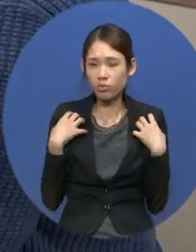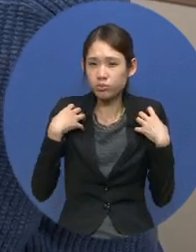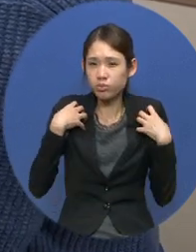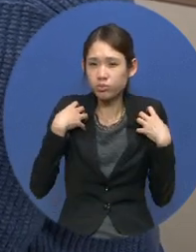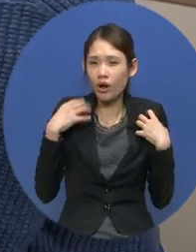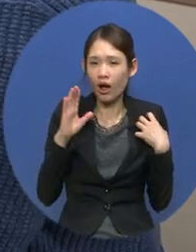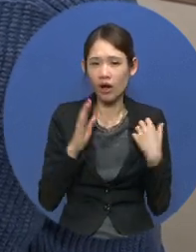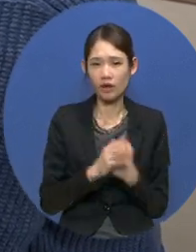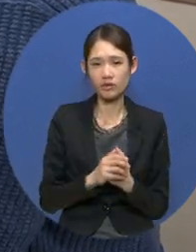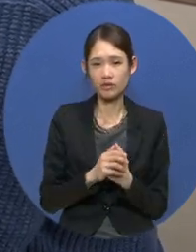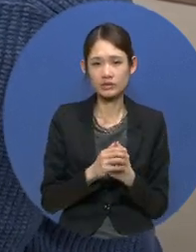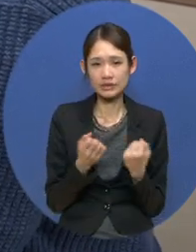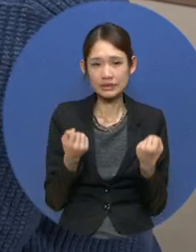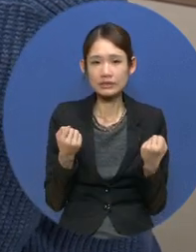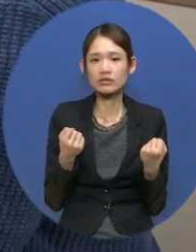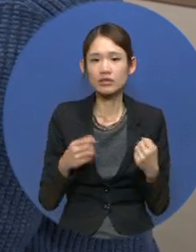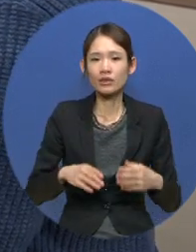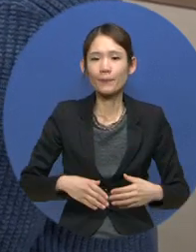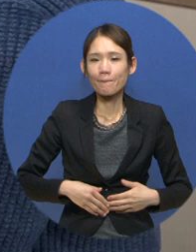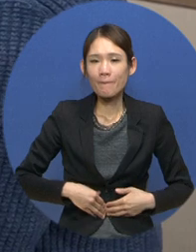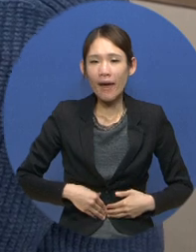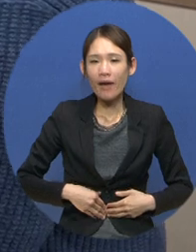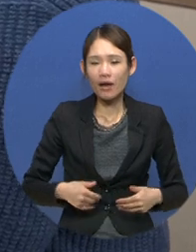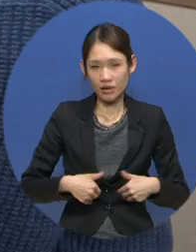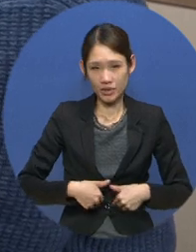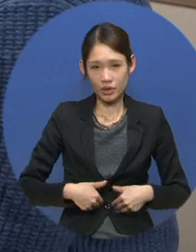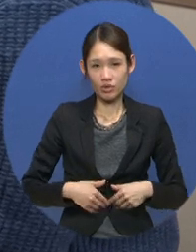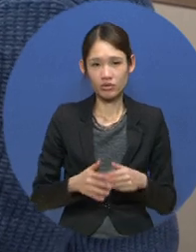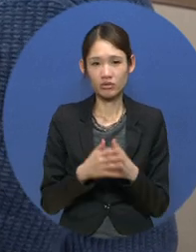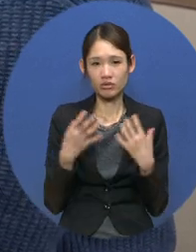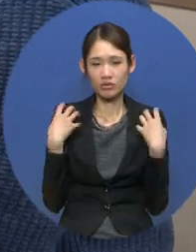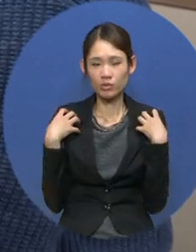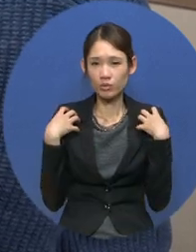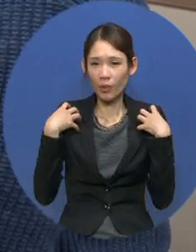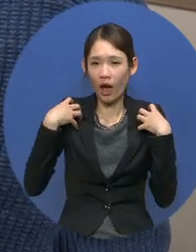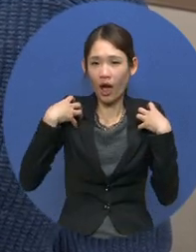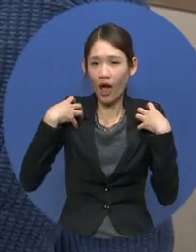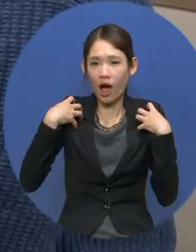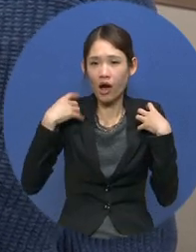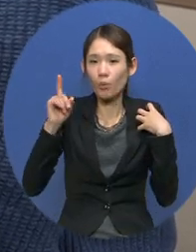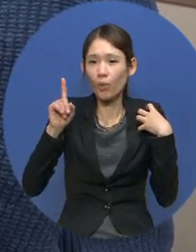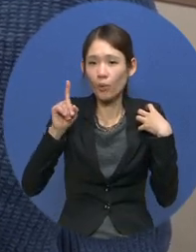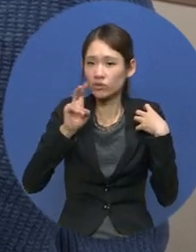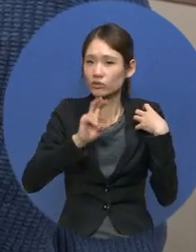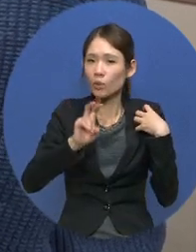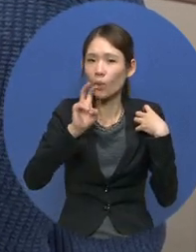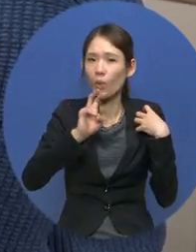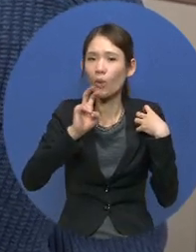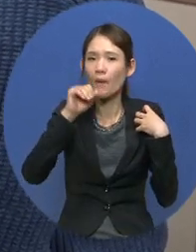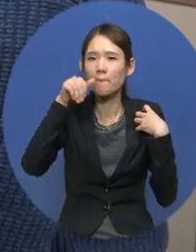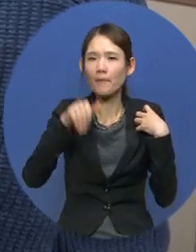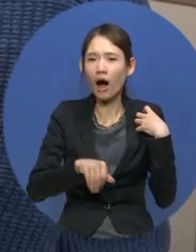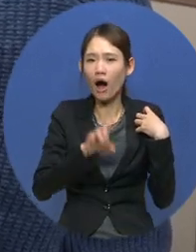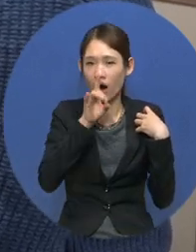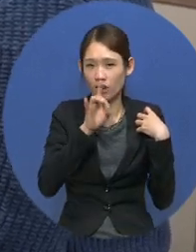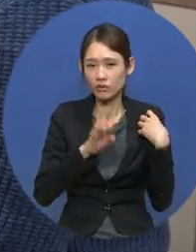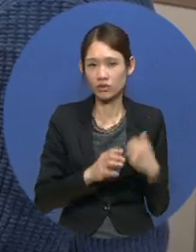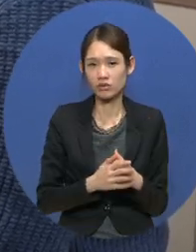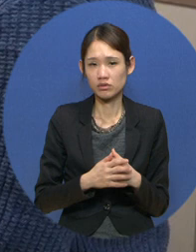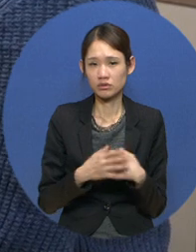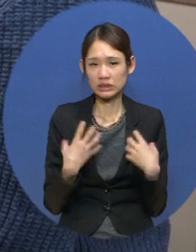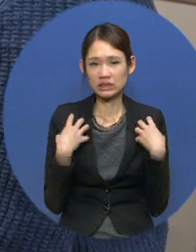네. 그러면 힘을 배에다만 줘야 되는데 어깨가 이렇게 올라가면 노래가 잘 안 되고 힘이